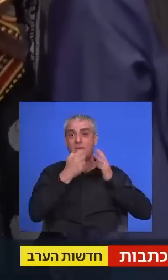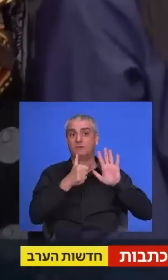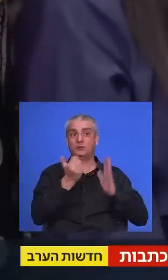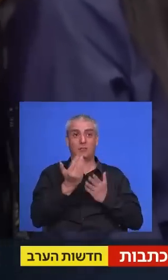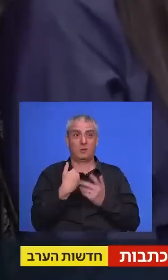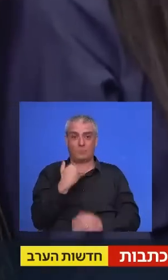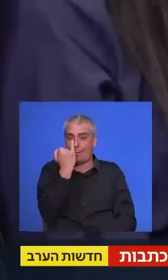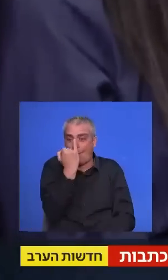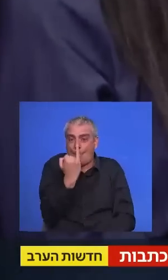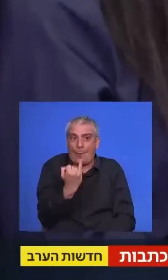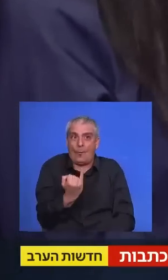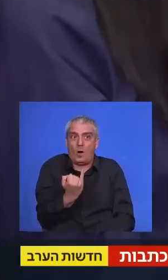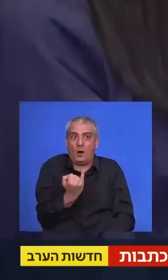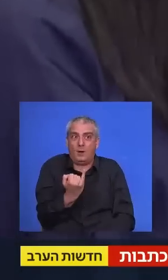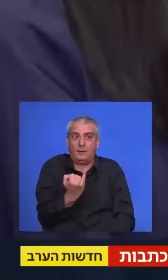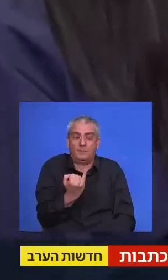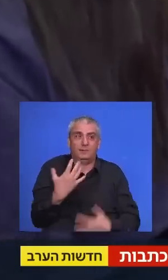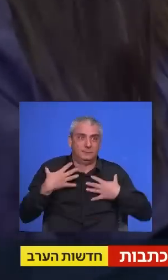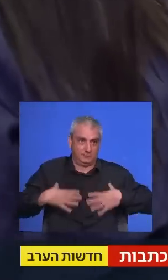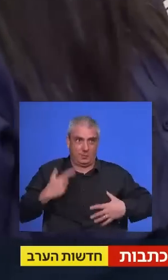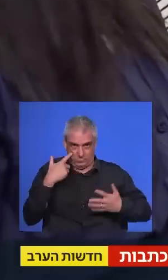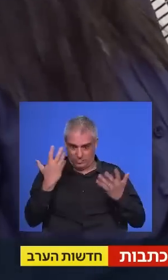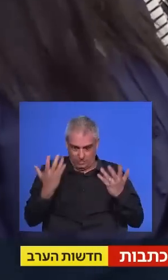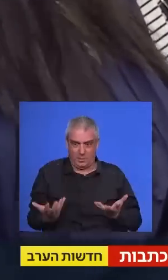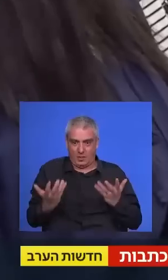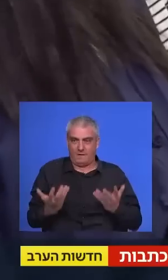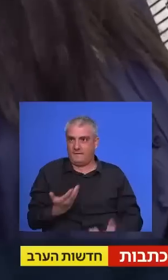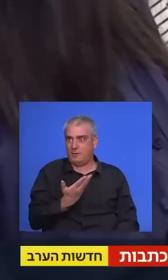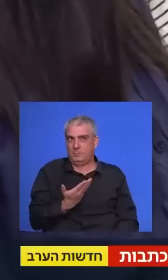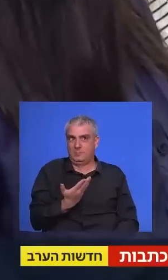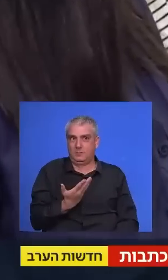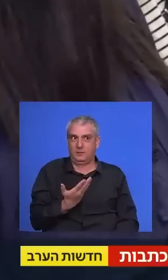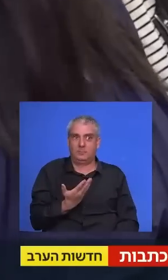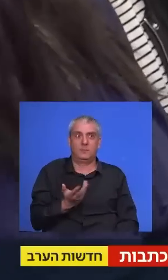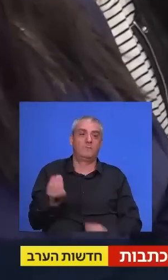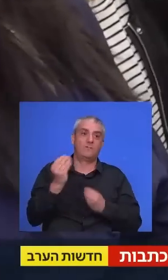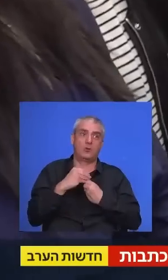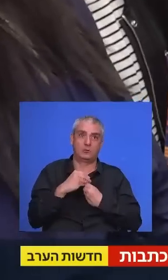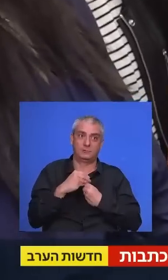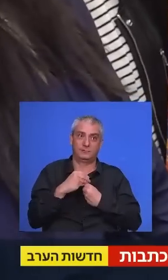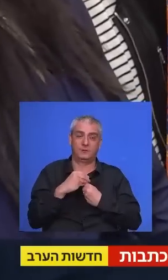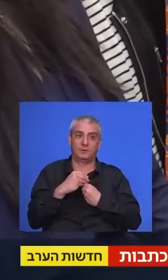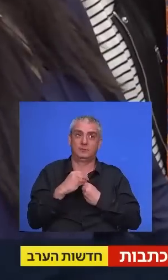מין דבר כזה, וזה, את שמה לב, הוא כבד. נכון. ועוד הוסיפו